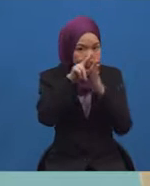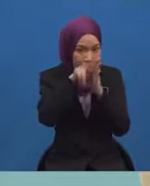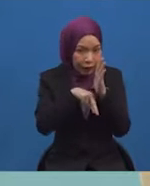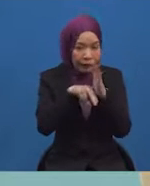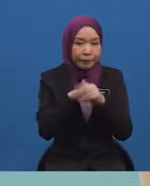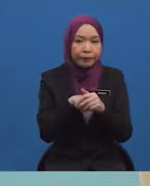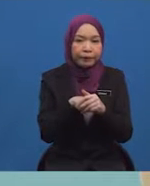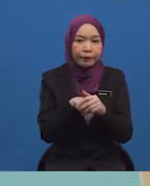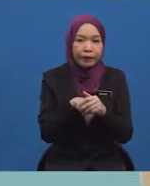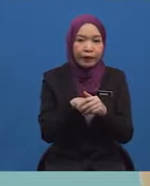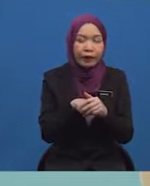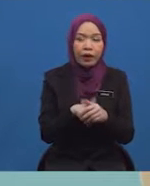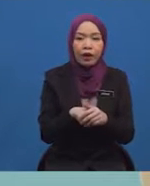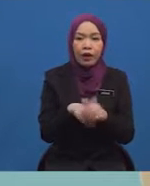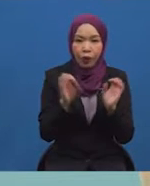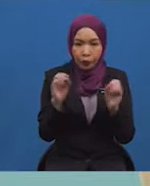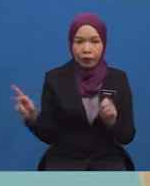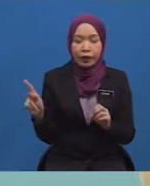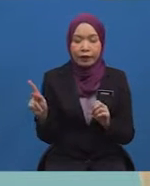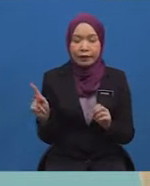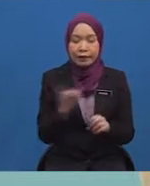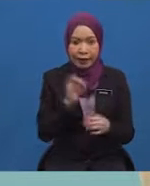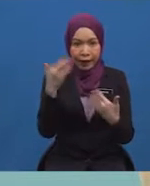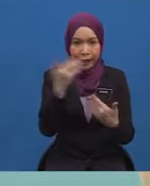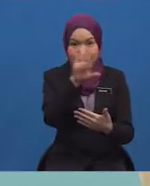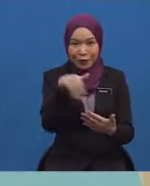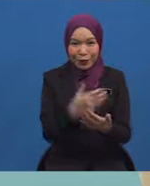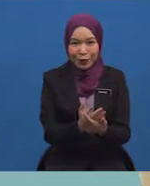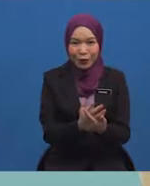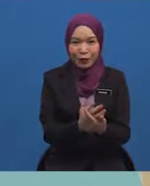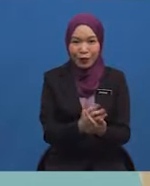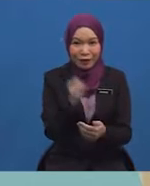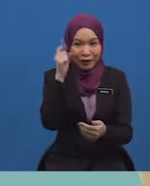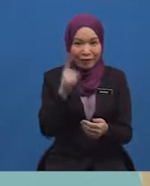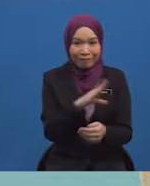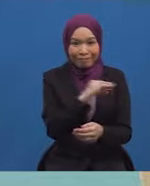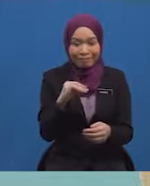anda semua masih bersama cikgu. Topik hari ini memang menarik, kan?